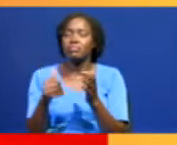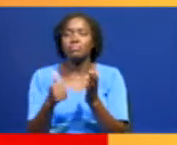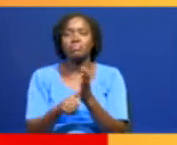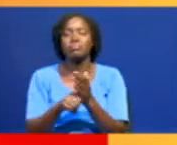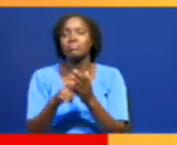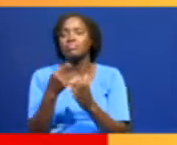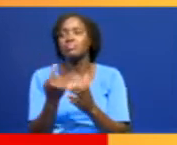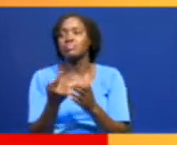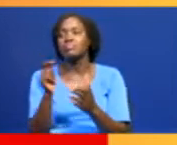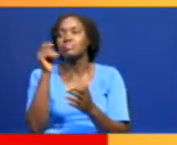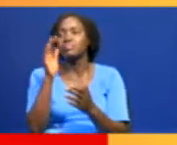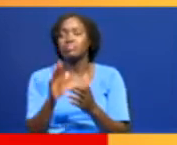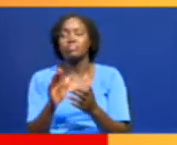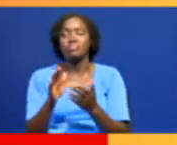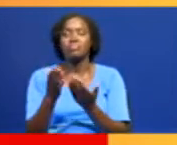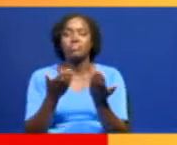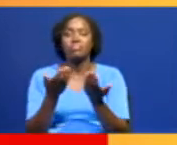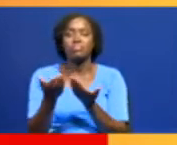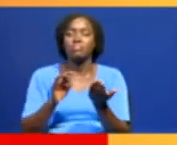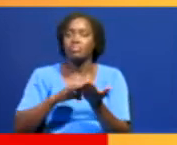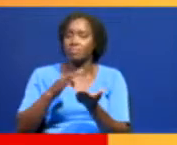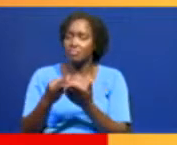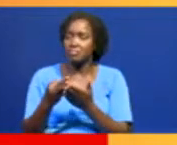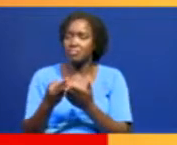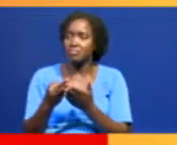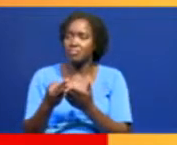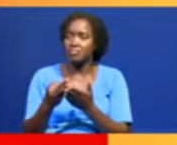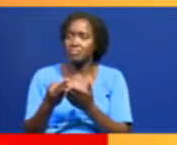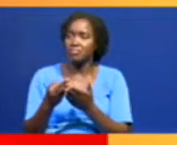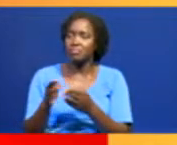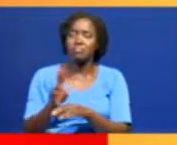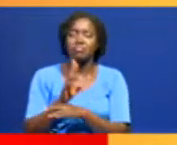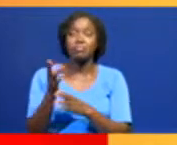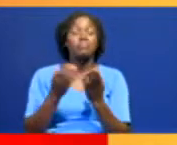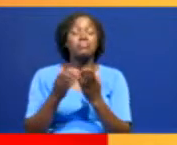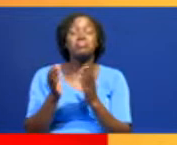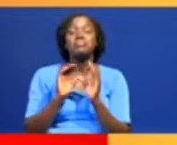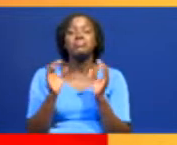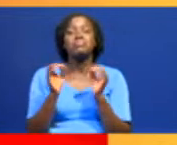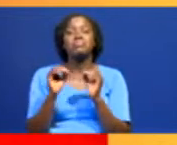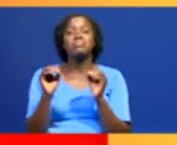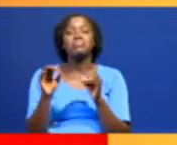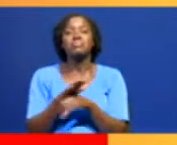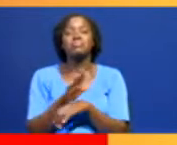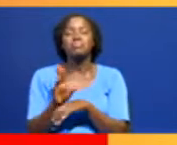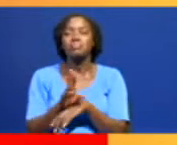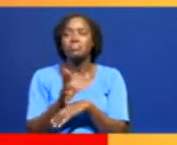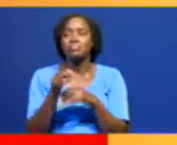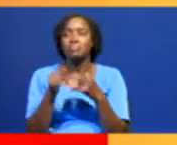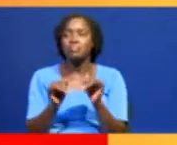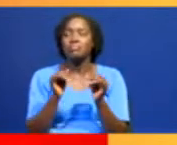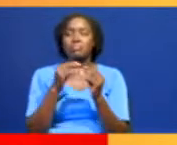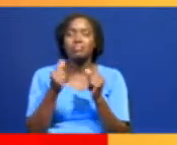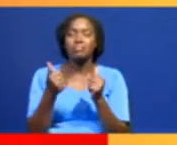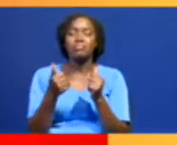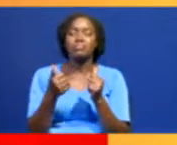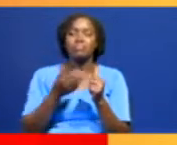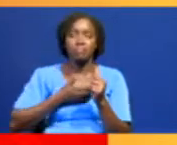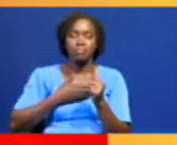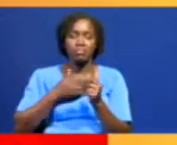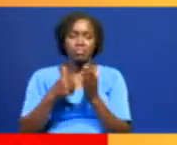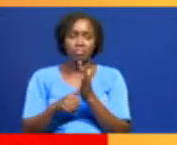kwamba pengine Wakenya ambao wamechukua Asla Fund wengi hawajatumia kwa kufanya biashara. Wengi wametumia kujaribu kusuluhisha shida ambazo wako